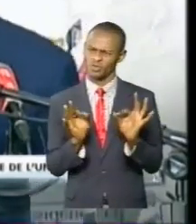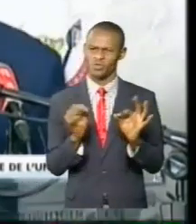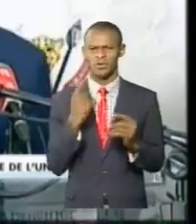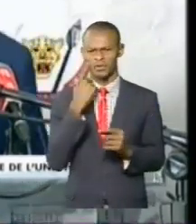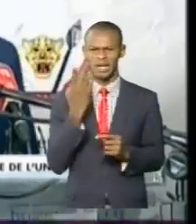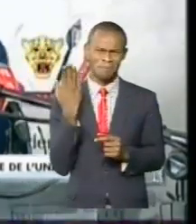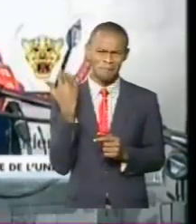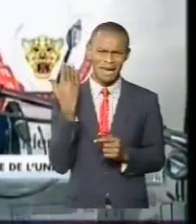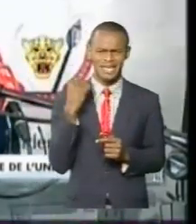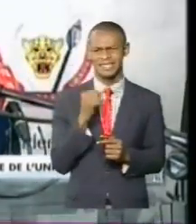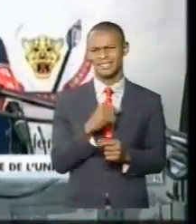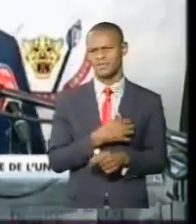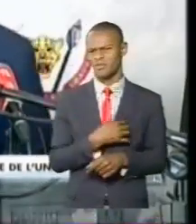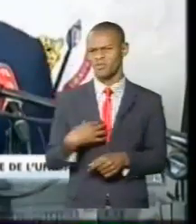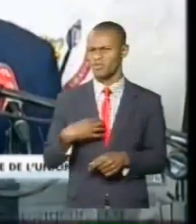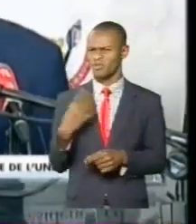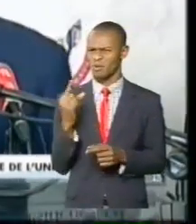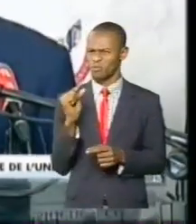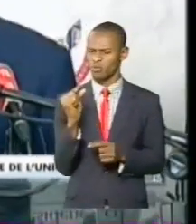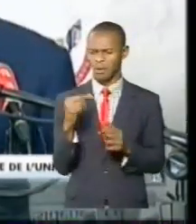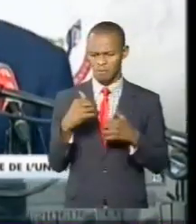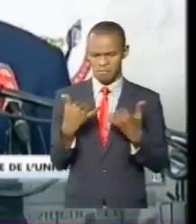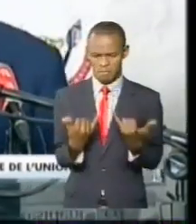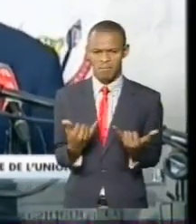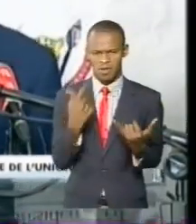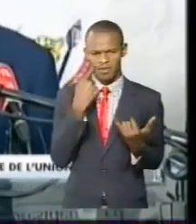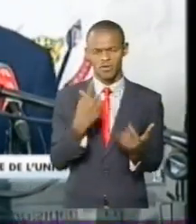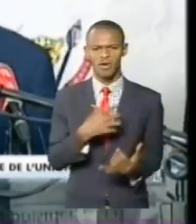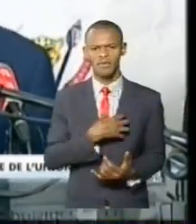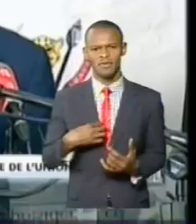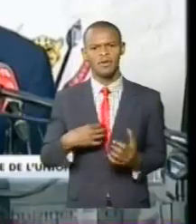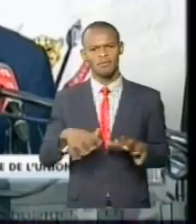innovation concerne